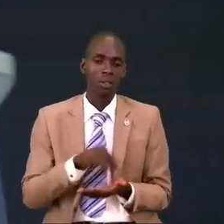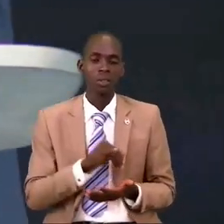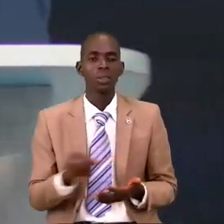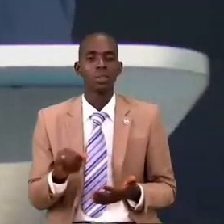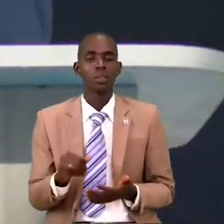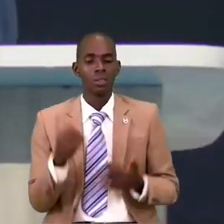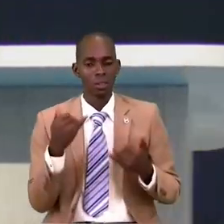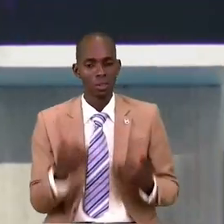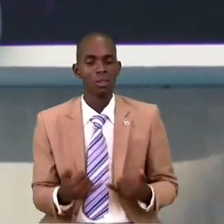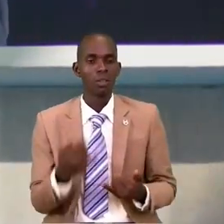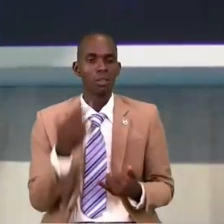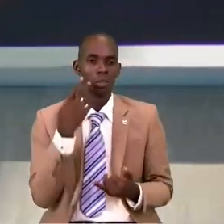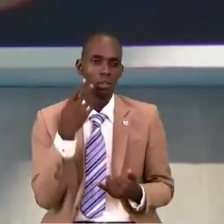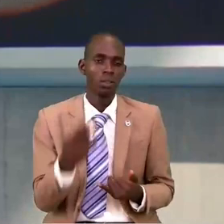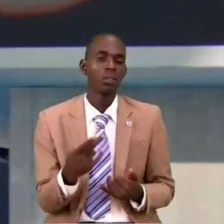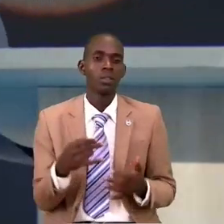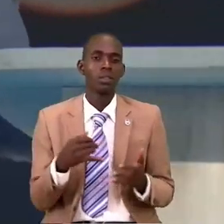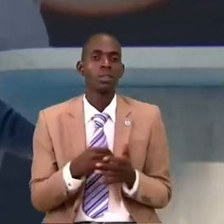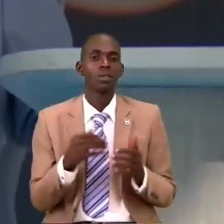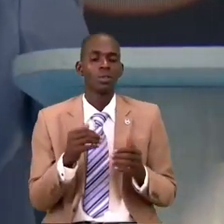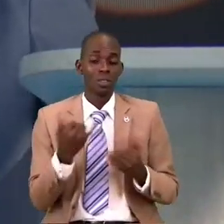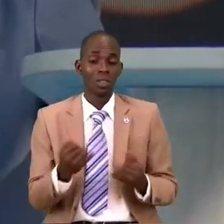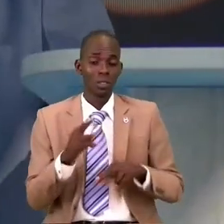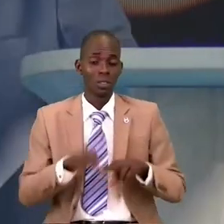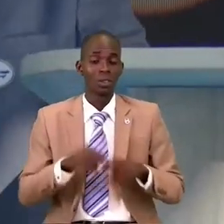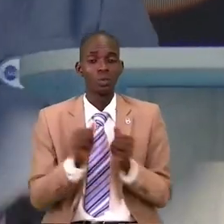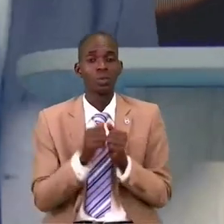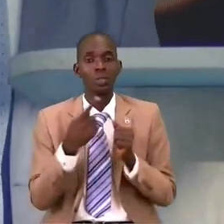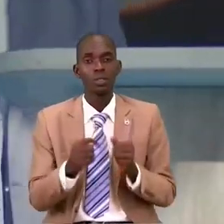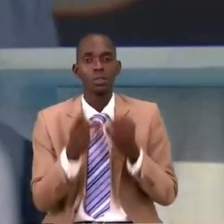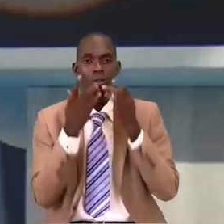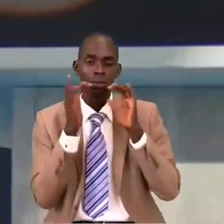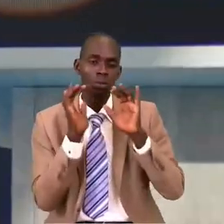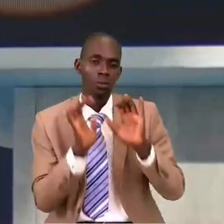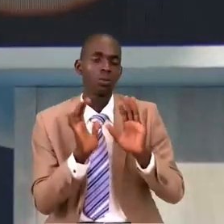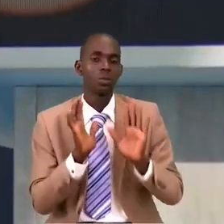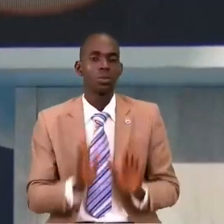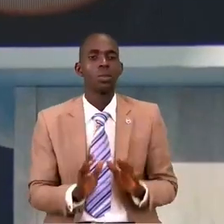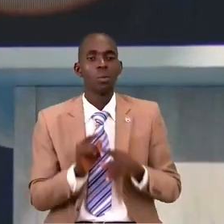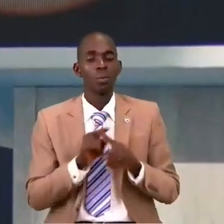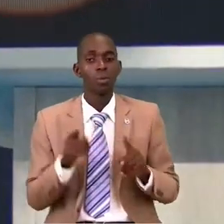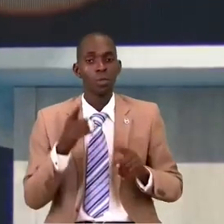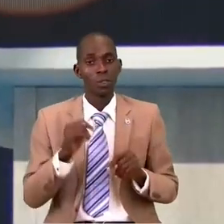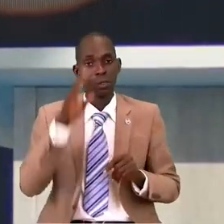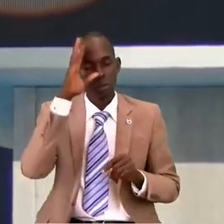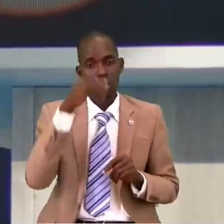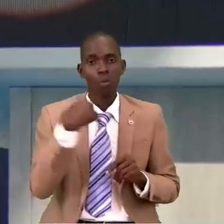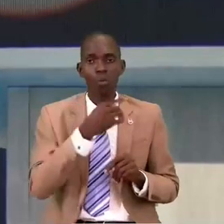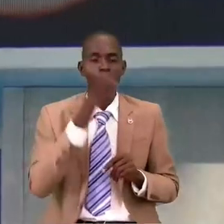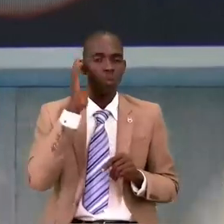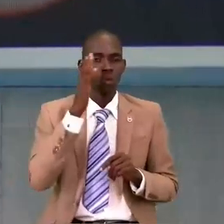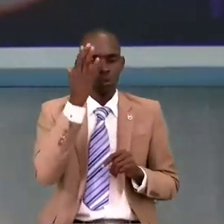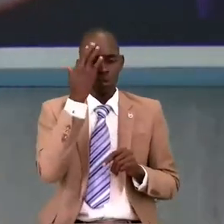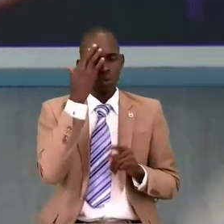l'homme qui sait que sa vie est précieuse et l'impie, le